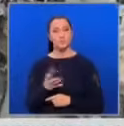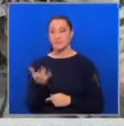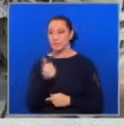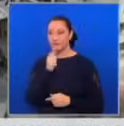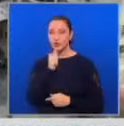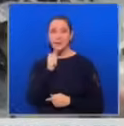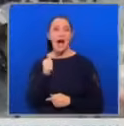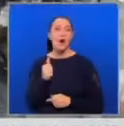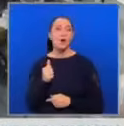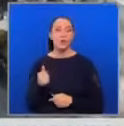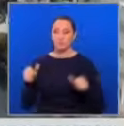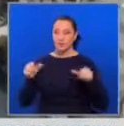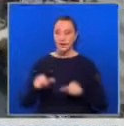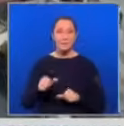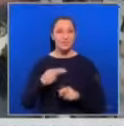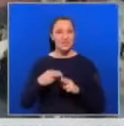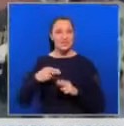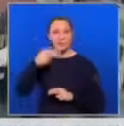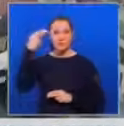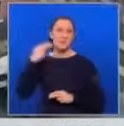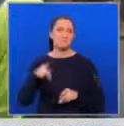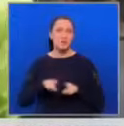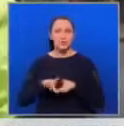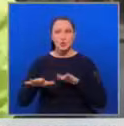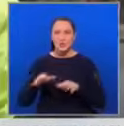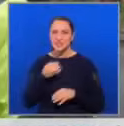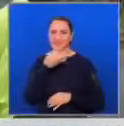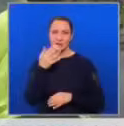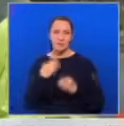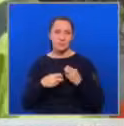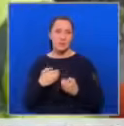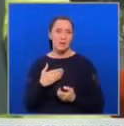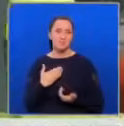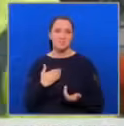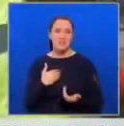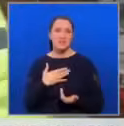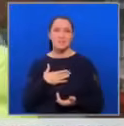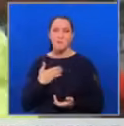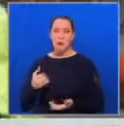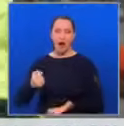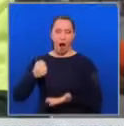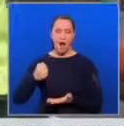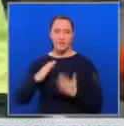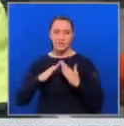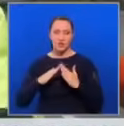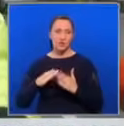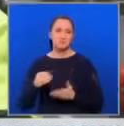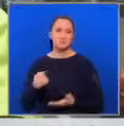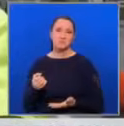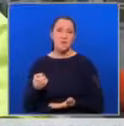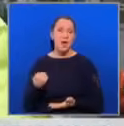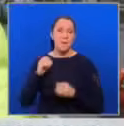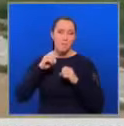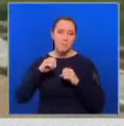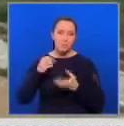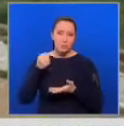компрометираната пречиствателна станция сякаш вече са свикнали с проблема аз имам кана вкъщи слагам си каната пускам